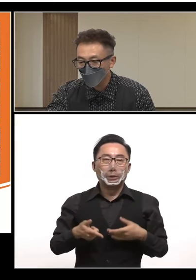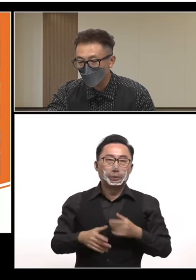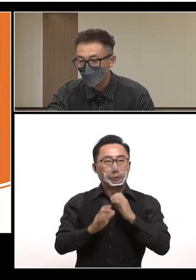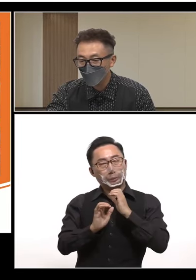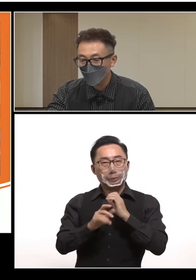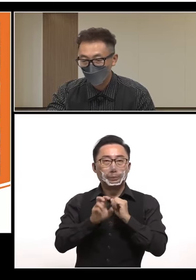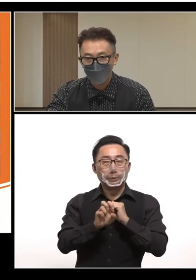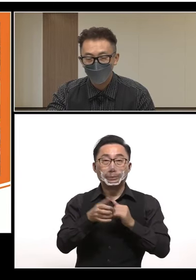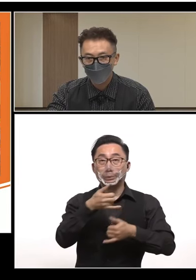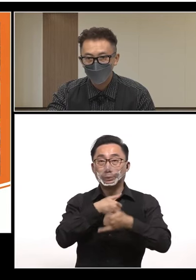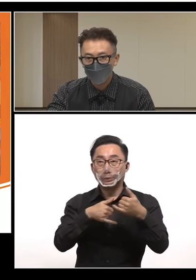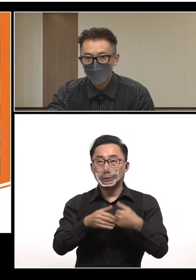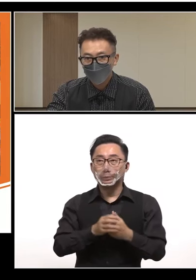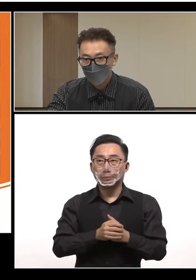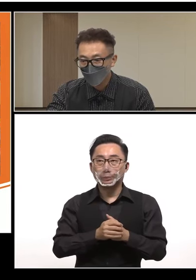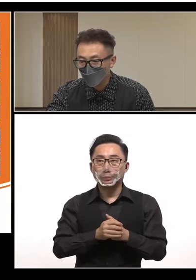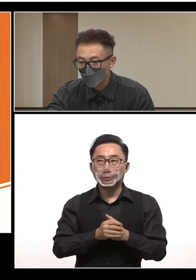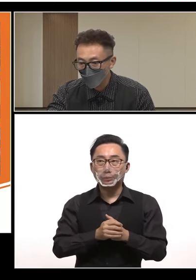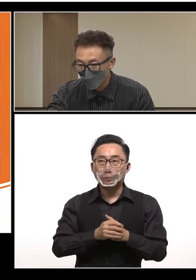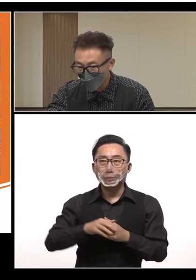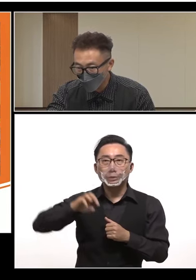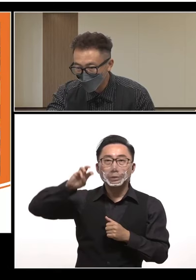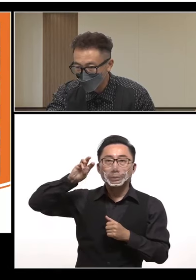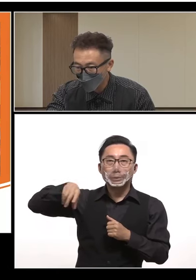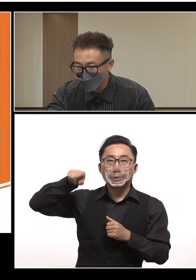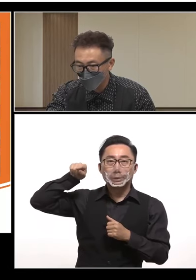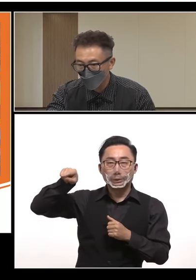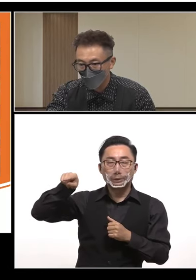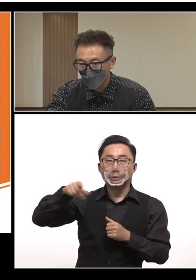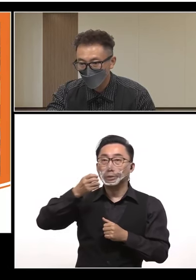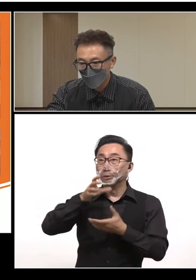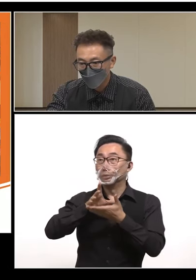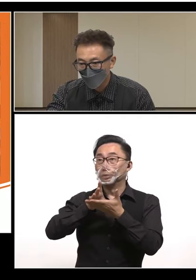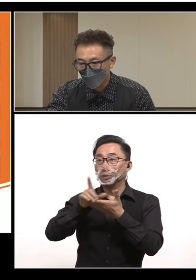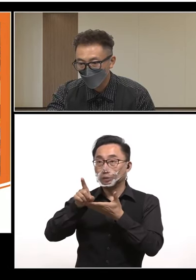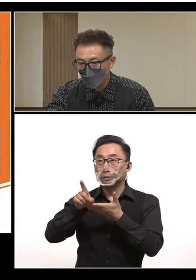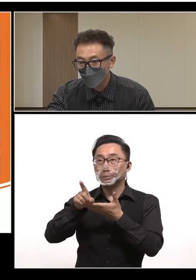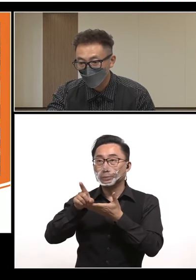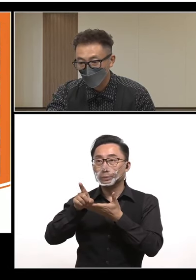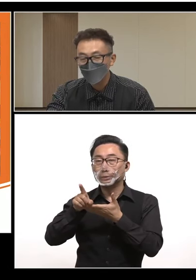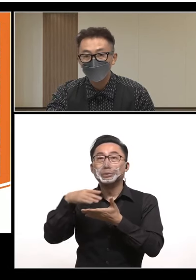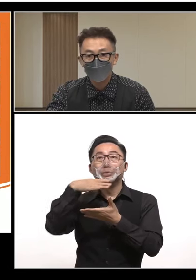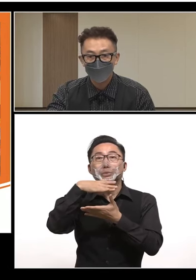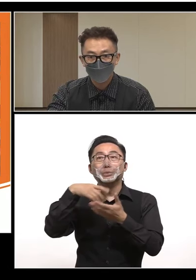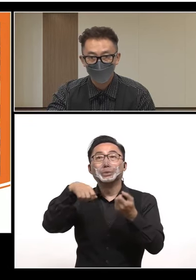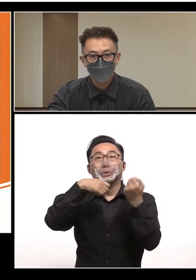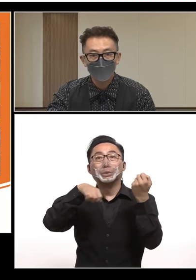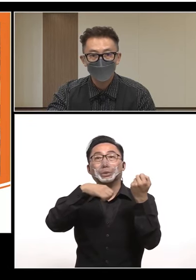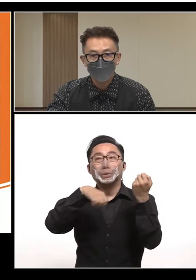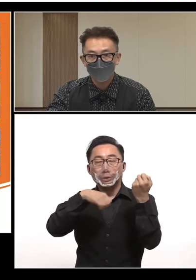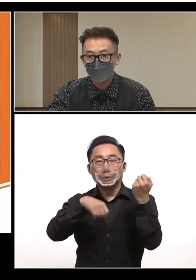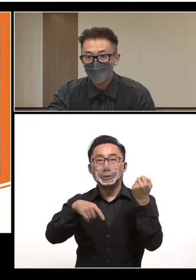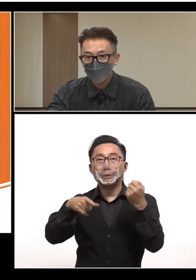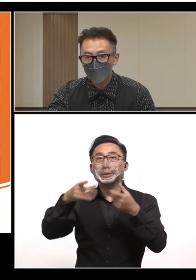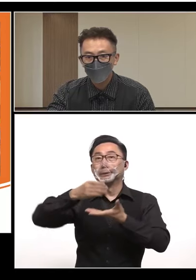角有一幅咧，咁我哋係同一個香港專業嘅一隊青年嘅樂團啦，一齊喺大會堂